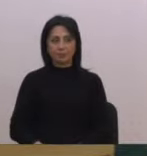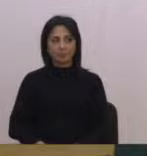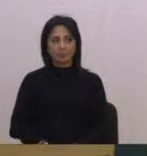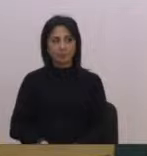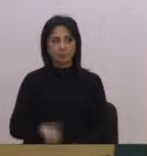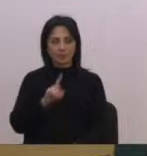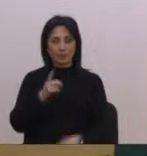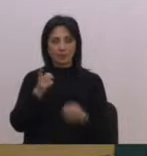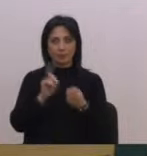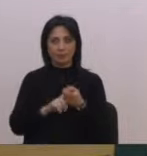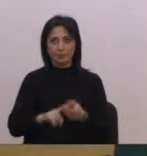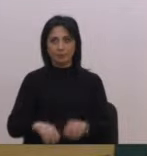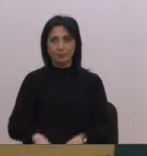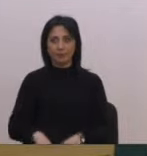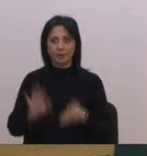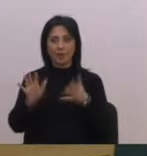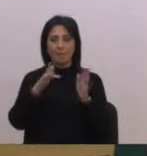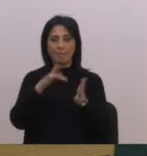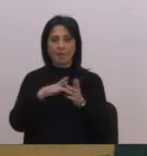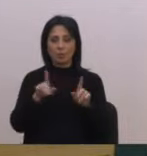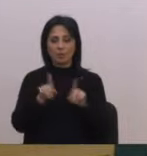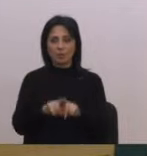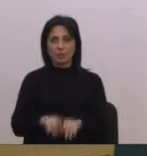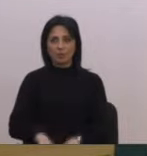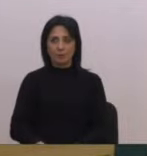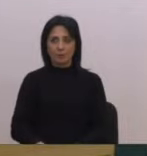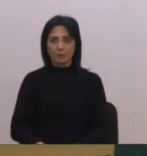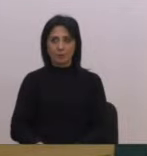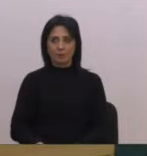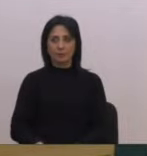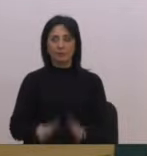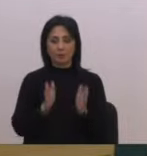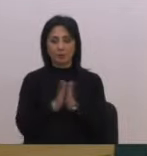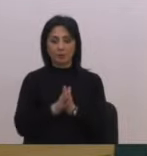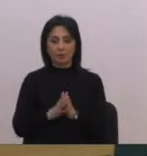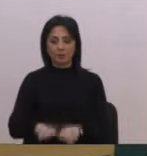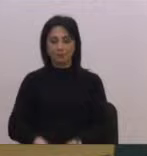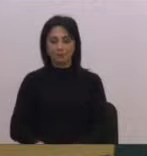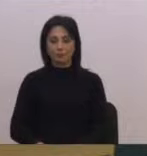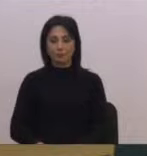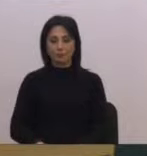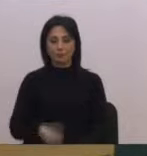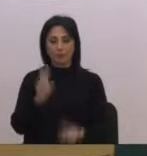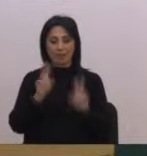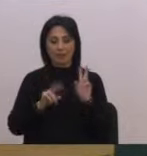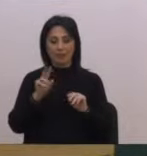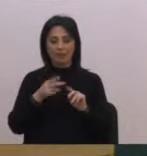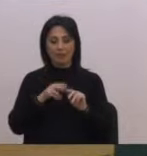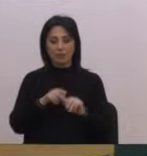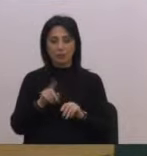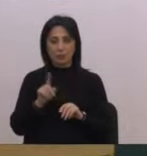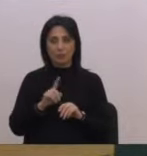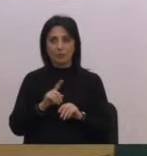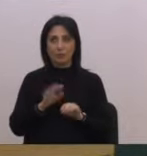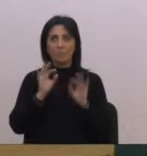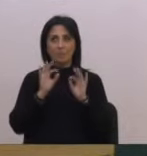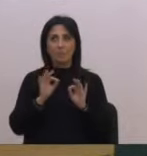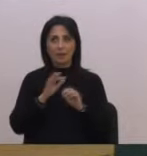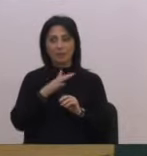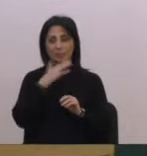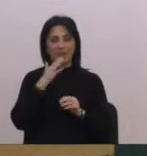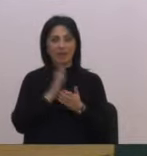და რაც შეეხება ბათუმს, ასევე გთხოვთ, გაითვალისწინოთ ის, რომ მართალია